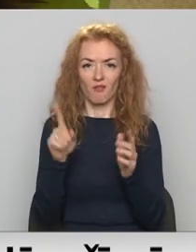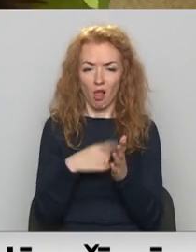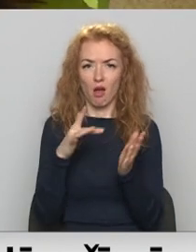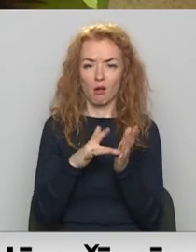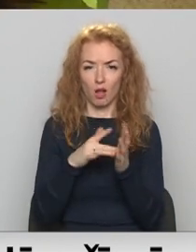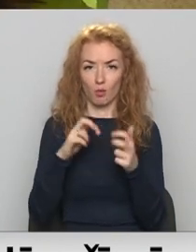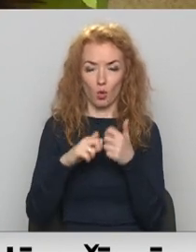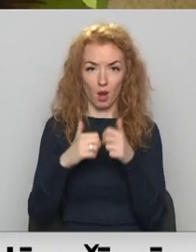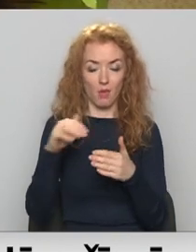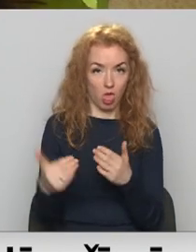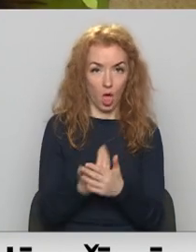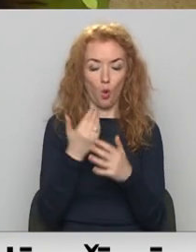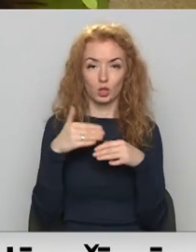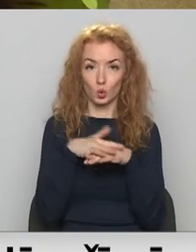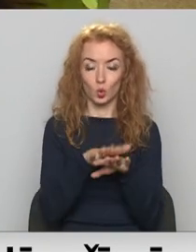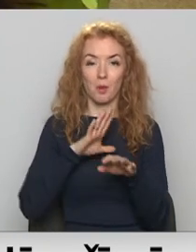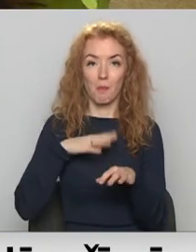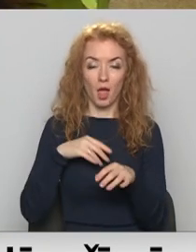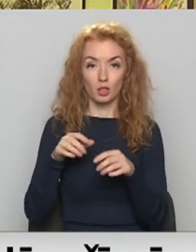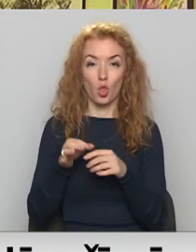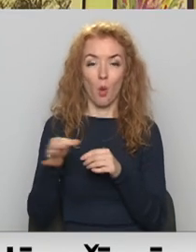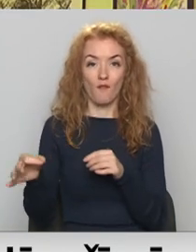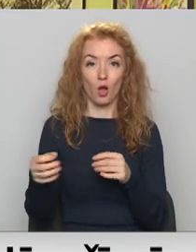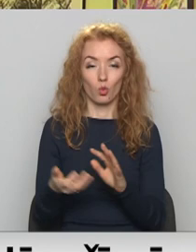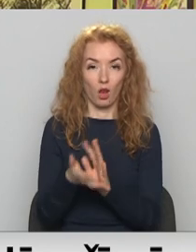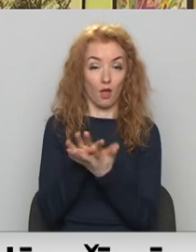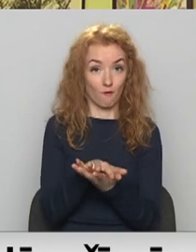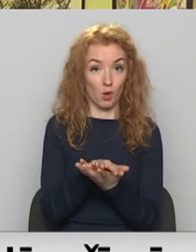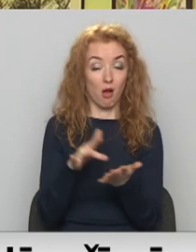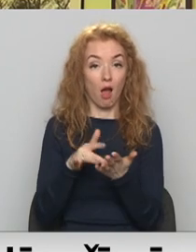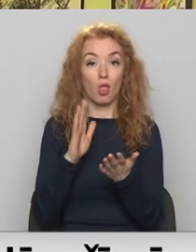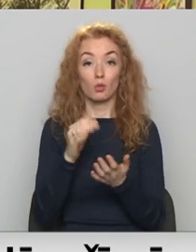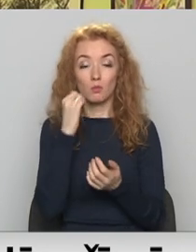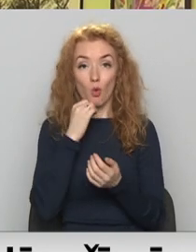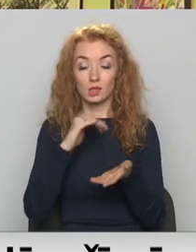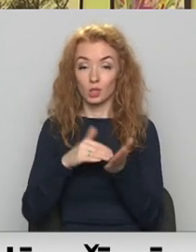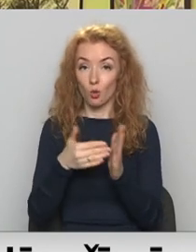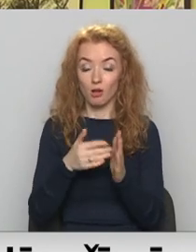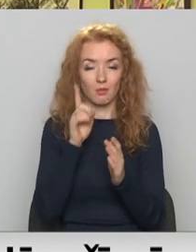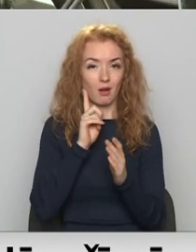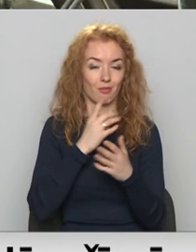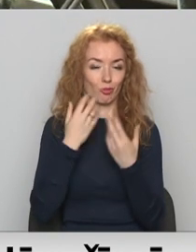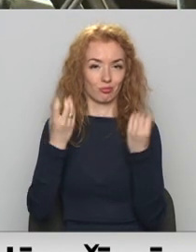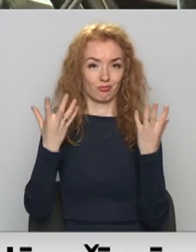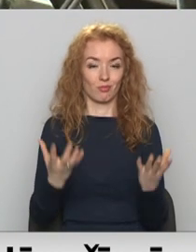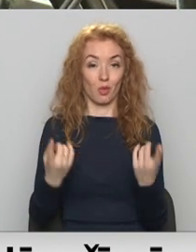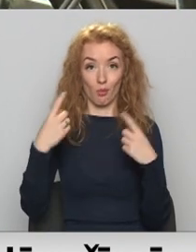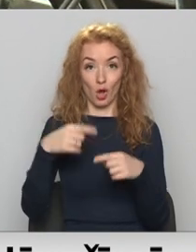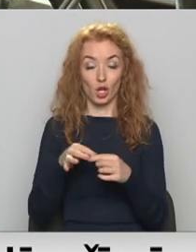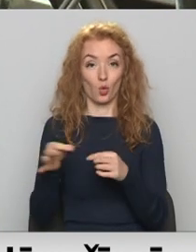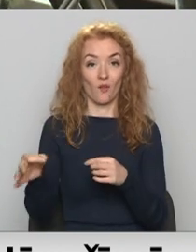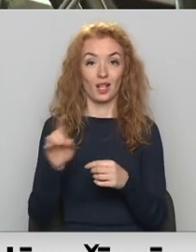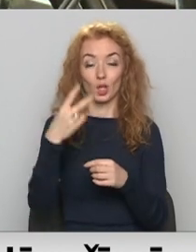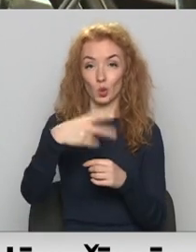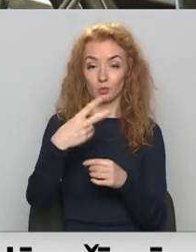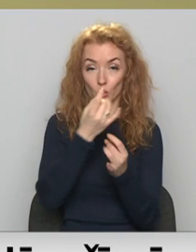jaunā struktūra pēc novadu reformas. Kāda tā būs, Bauskas novadā vēl nesot zināms. Pašlaik novadā ir ap 20